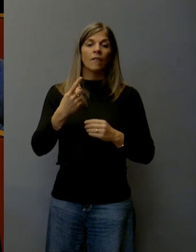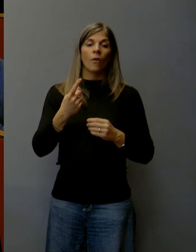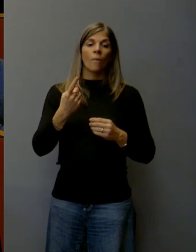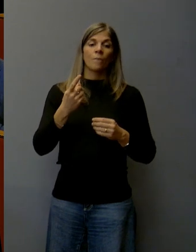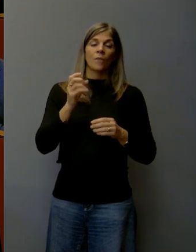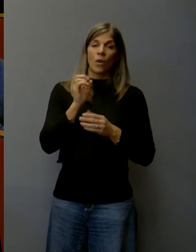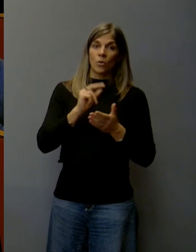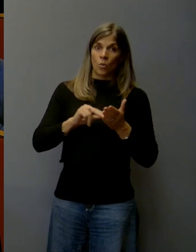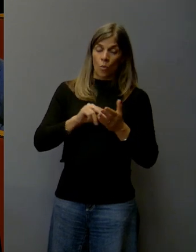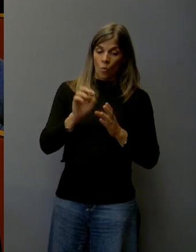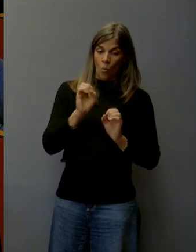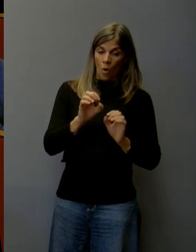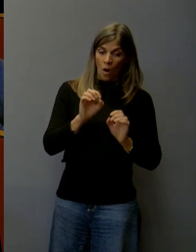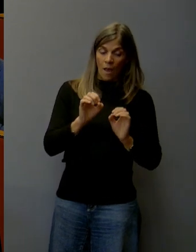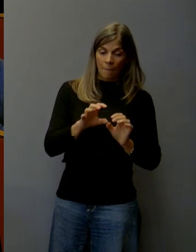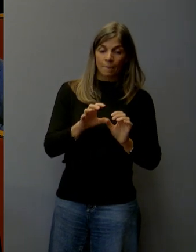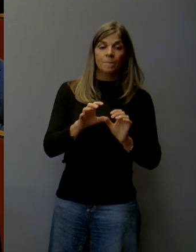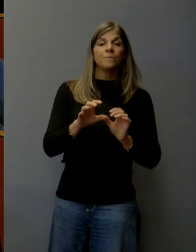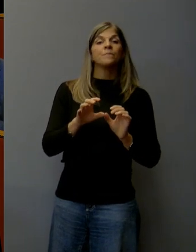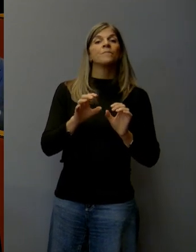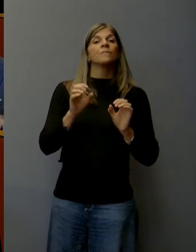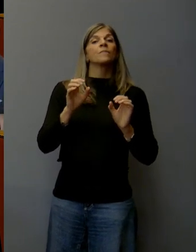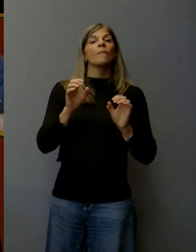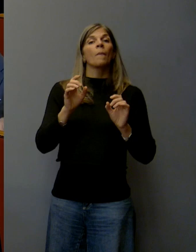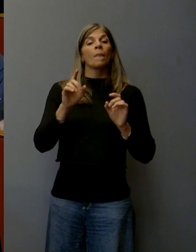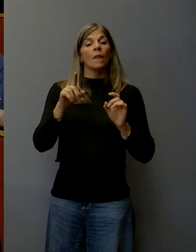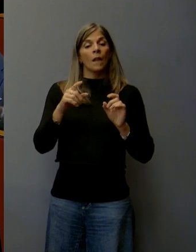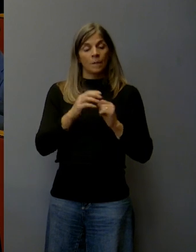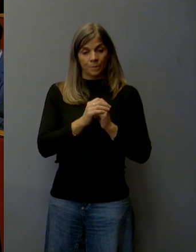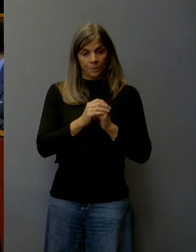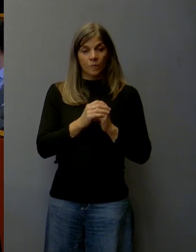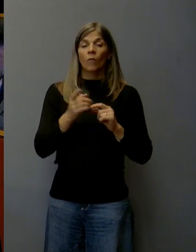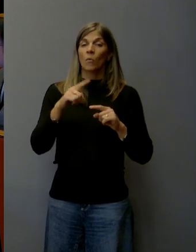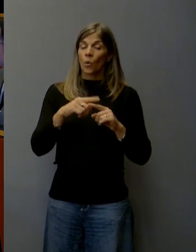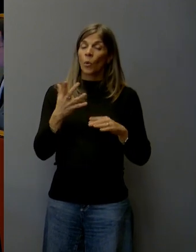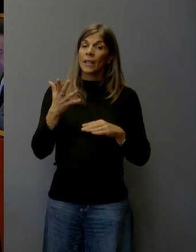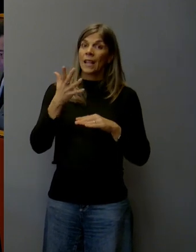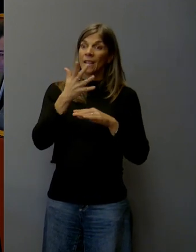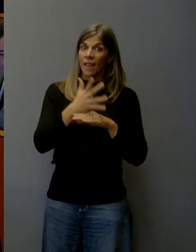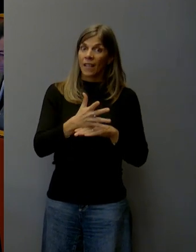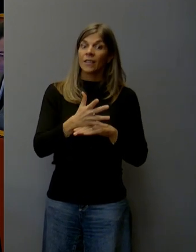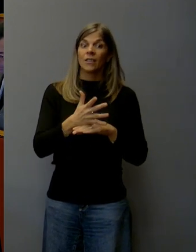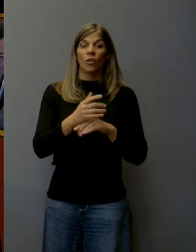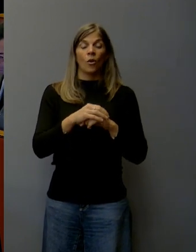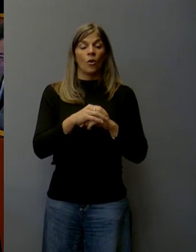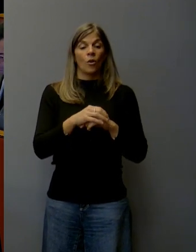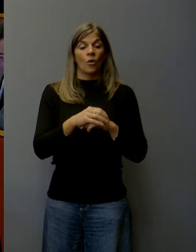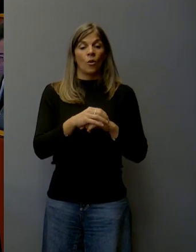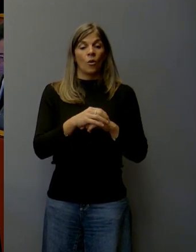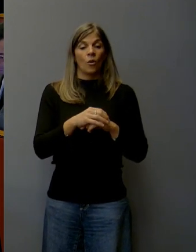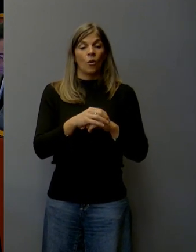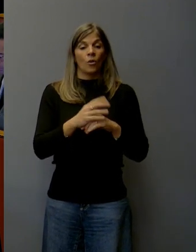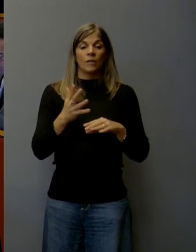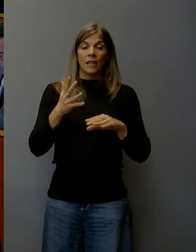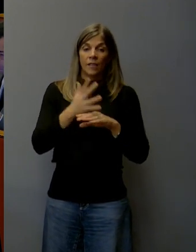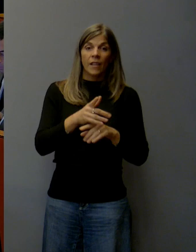e nello specifico legato a questo tipo di odg intervento che deve accompagnare i